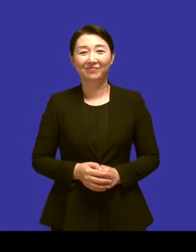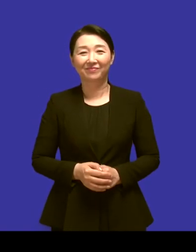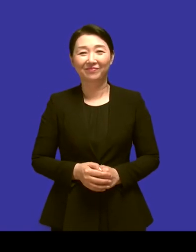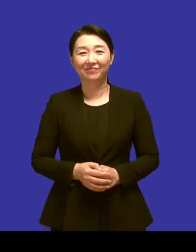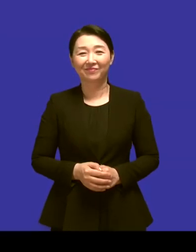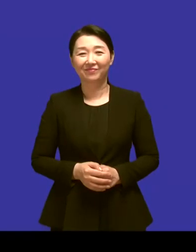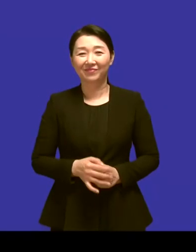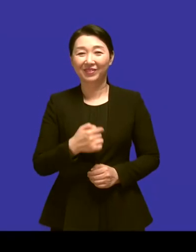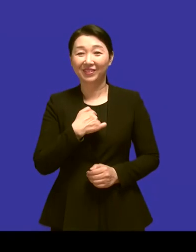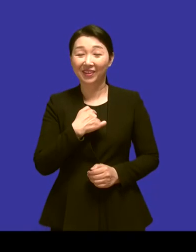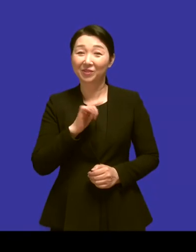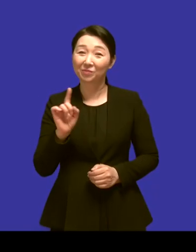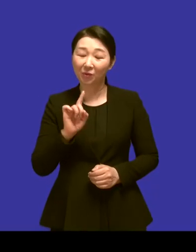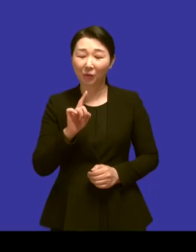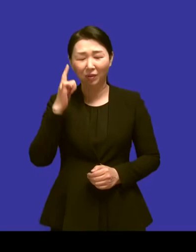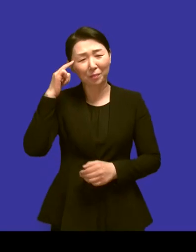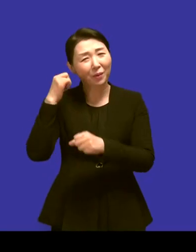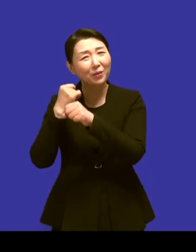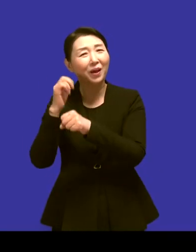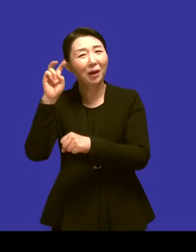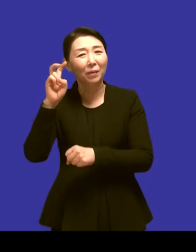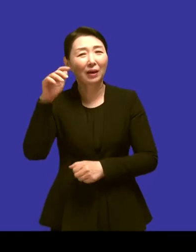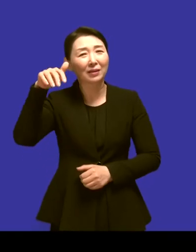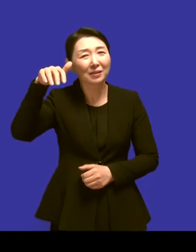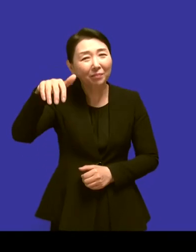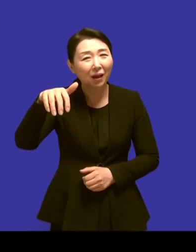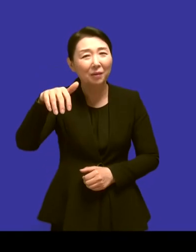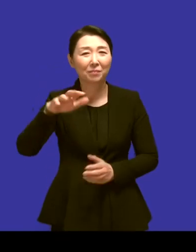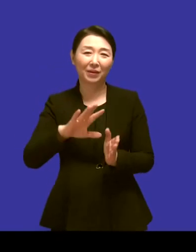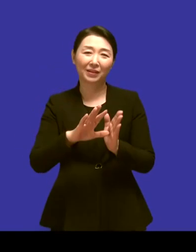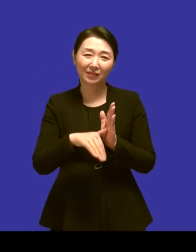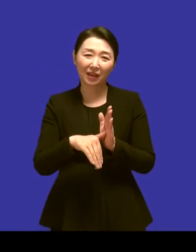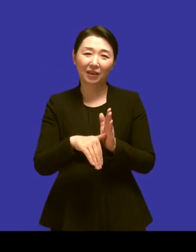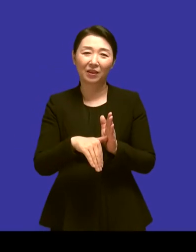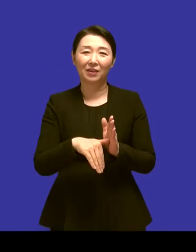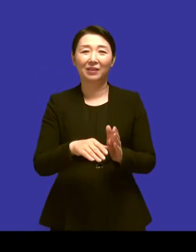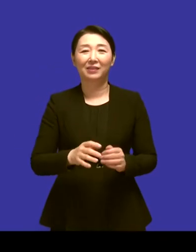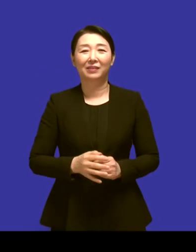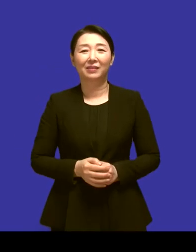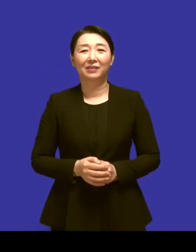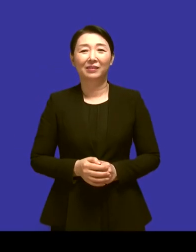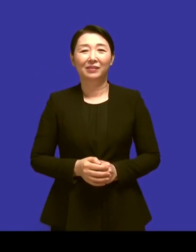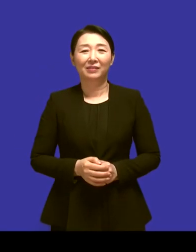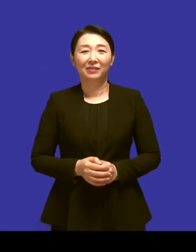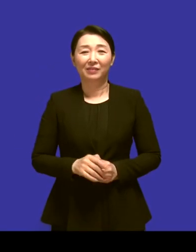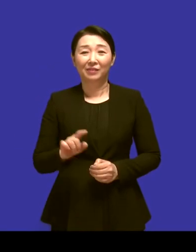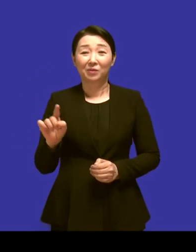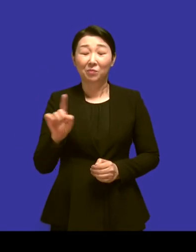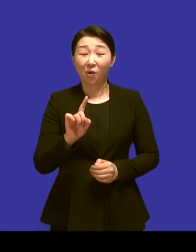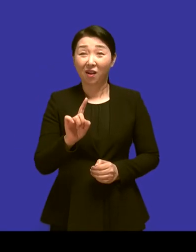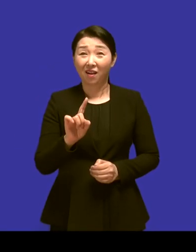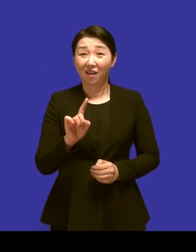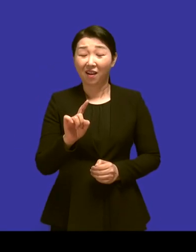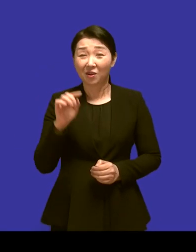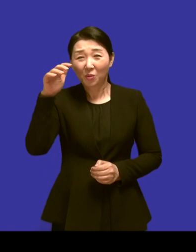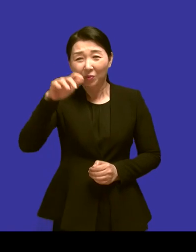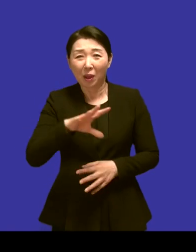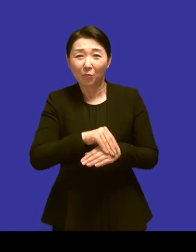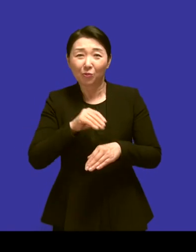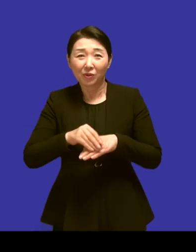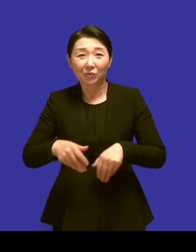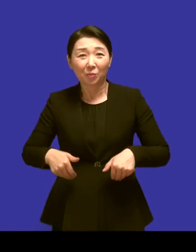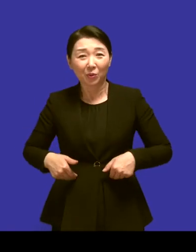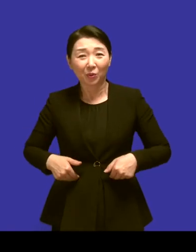아 근데 저는 이게 편견일 수도 있겠지만 힙합 시장에 들어갔으면 그 시내 들어갔으면 뭔가 물들어야 된다고